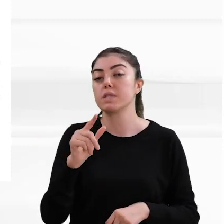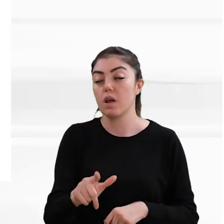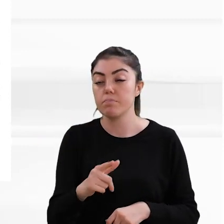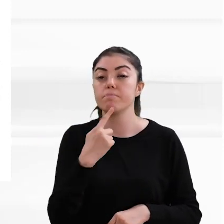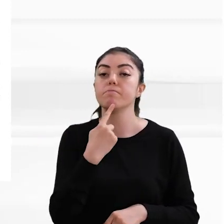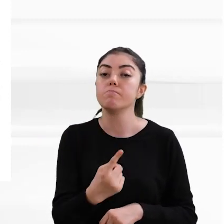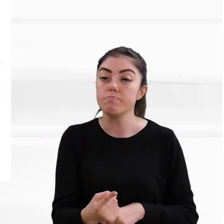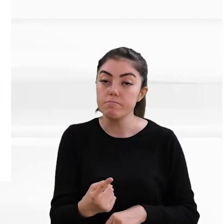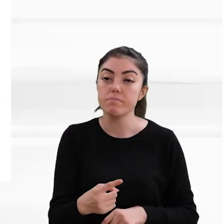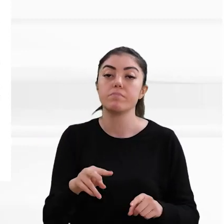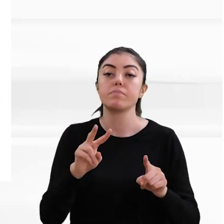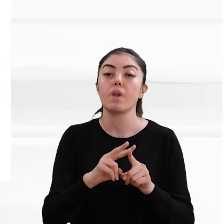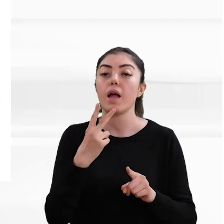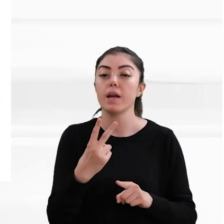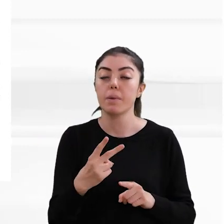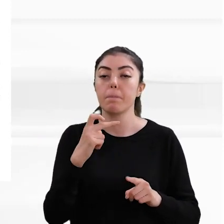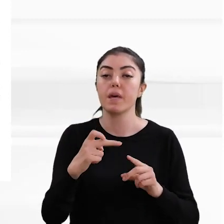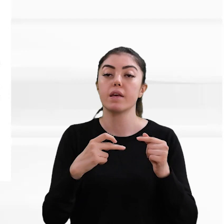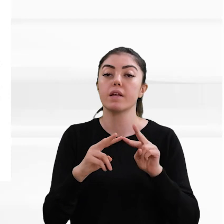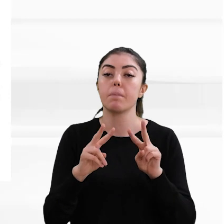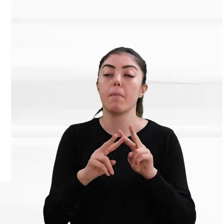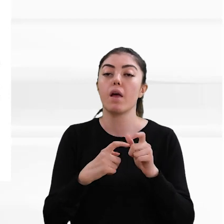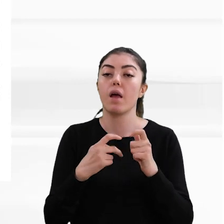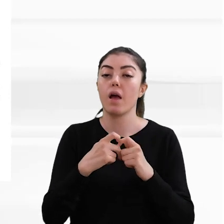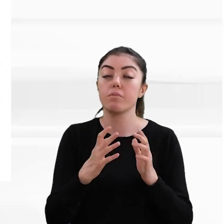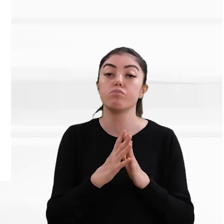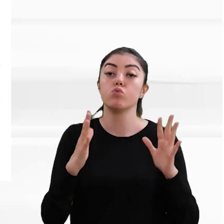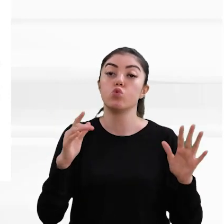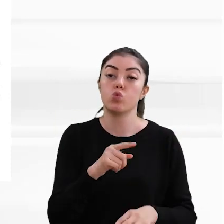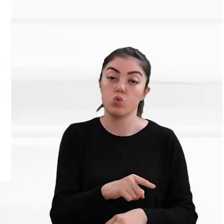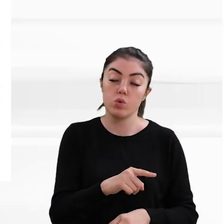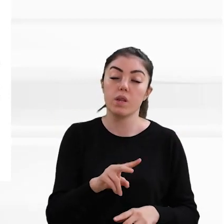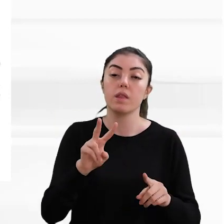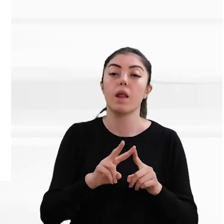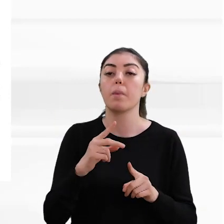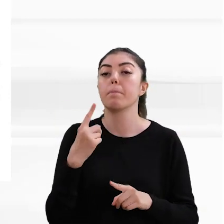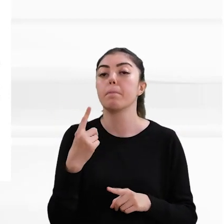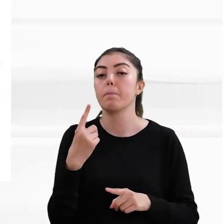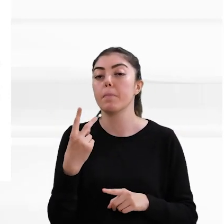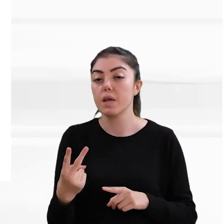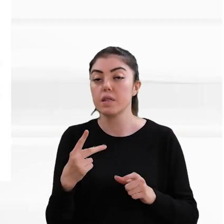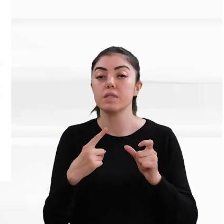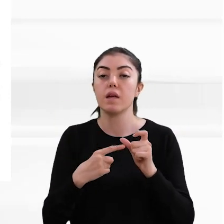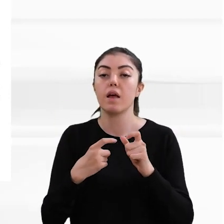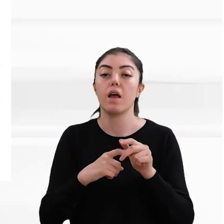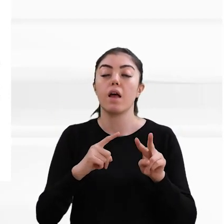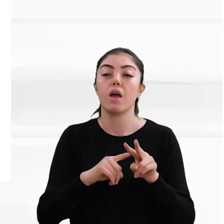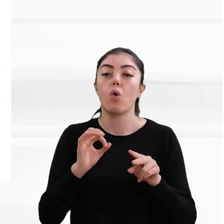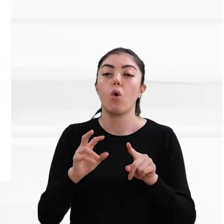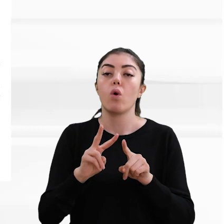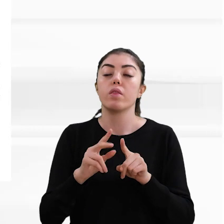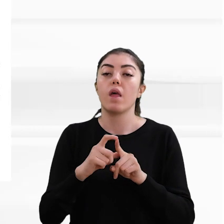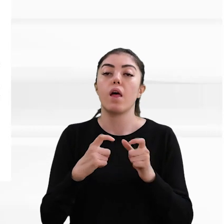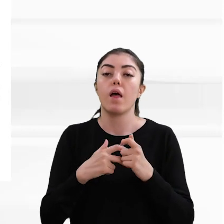sayısından küçük olması gerekir. Yani N2 primer büyük olacak